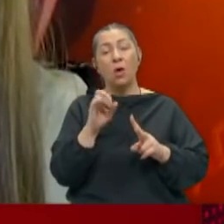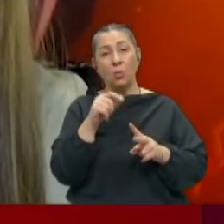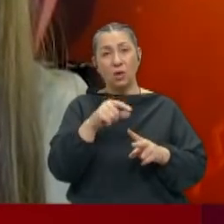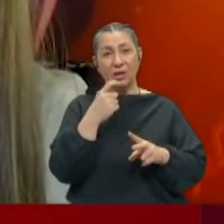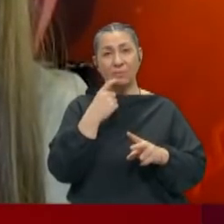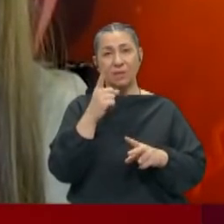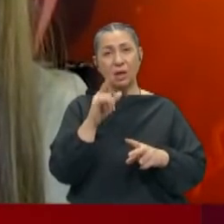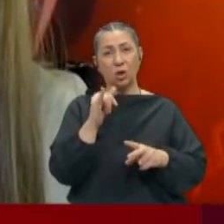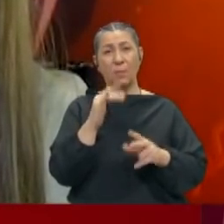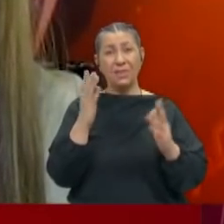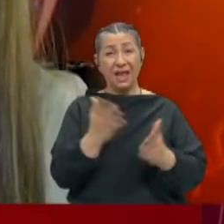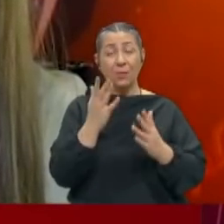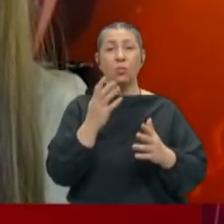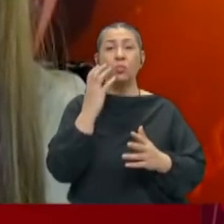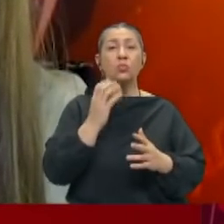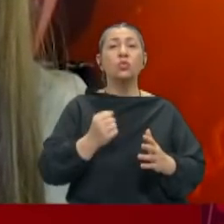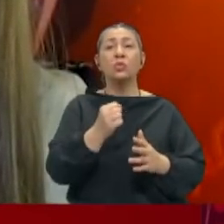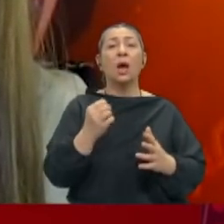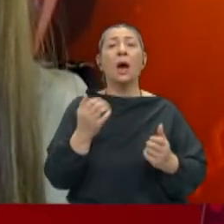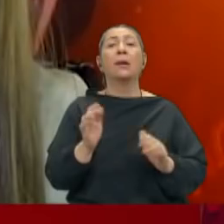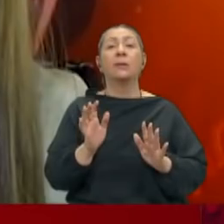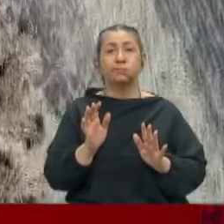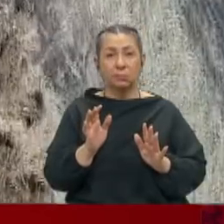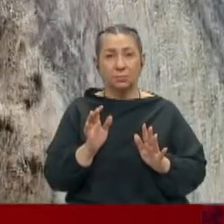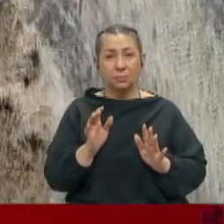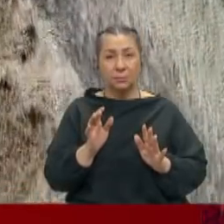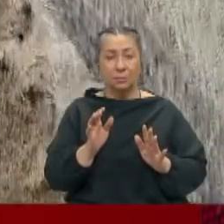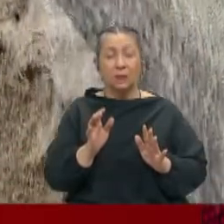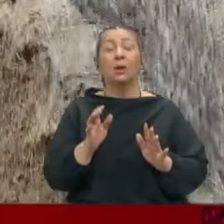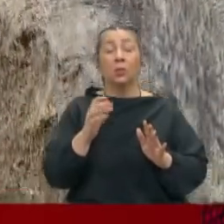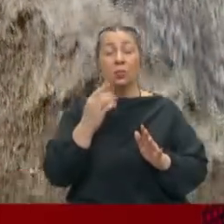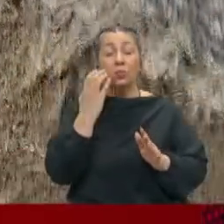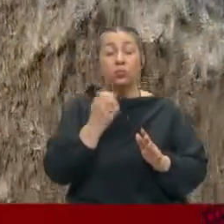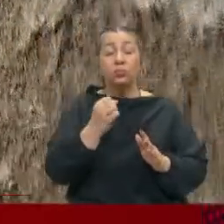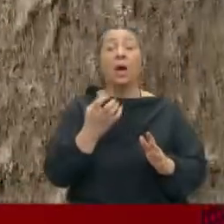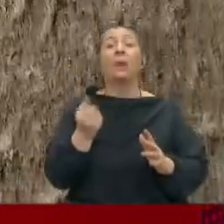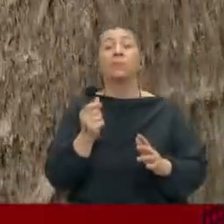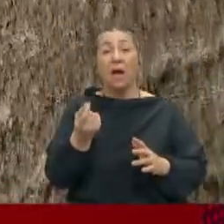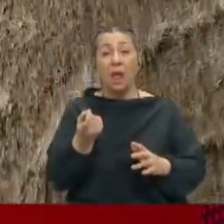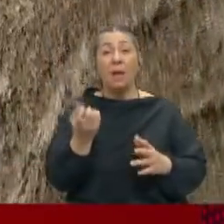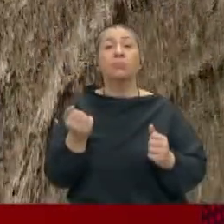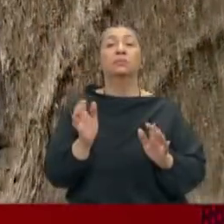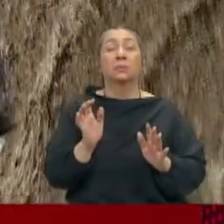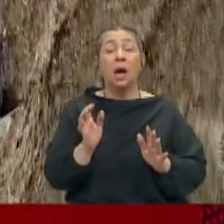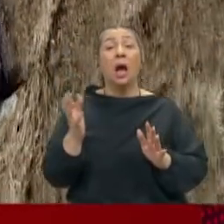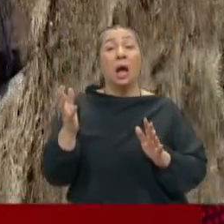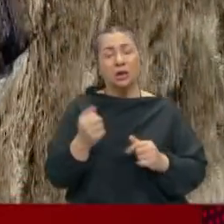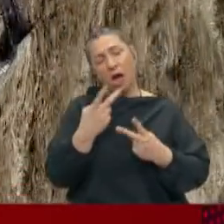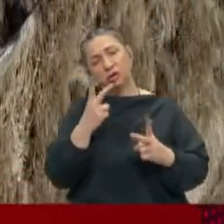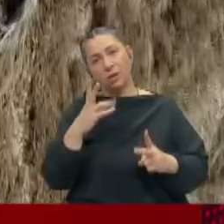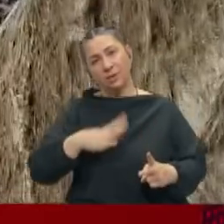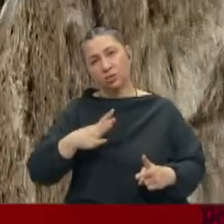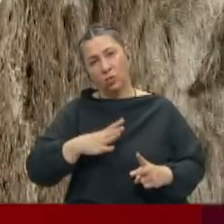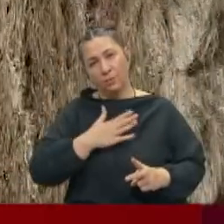1 kilogram dahi buğday almadı yerli çiftçiden. Buğday da almadı, arpa da almadı. Aldıysa